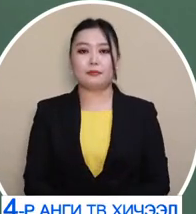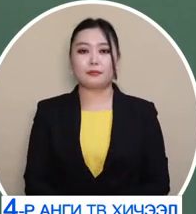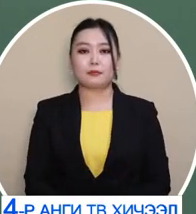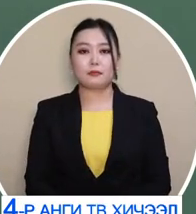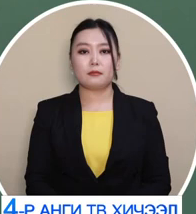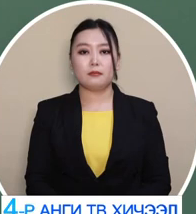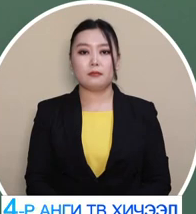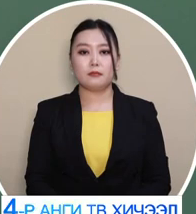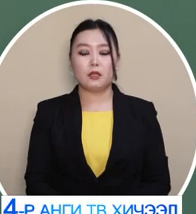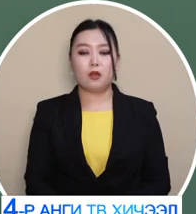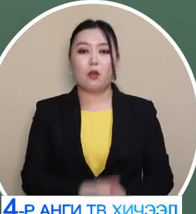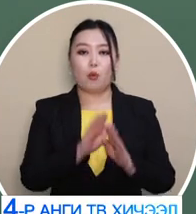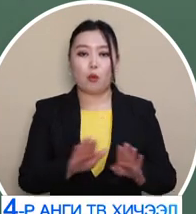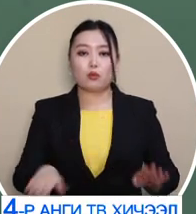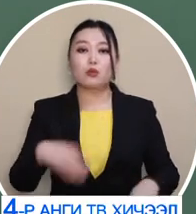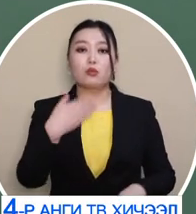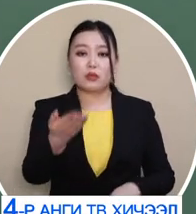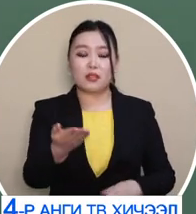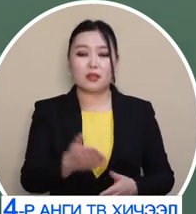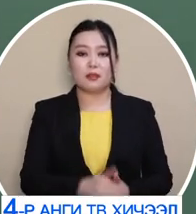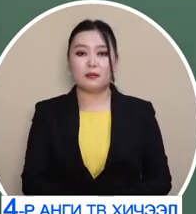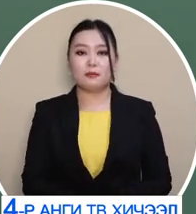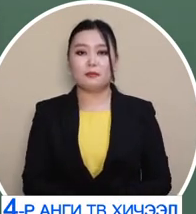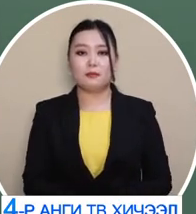За хүүхдүүд түүнийг